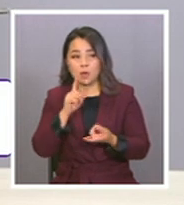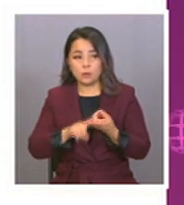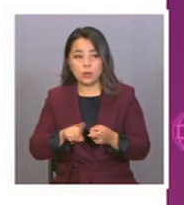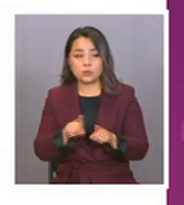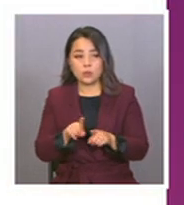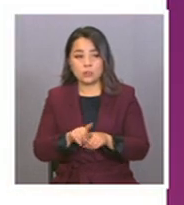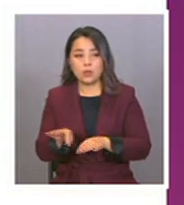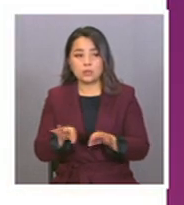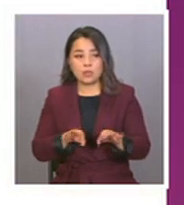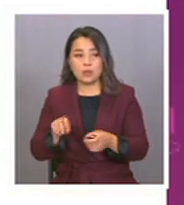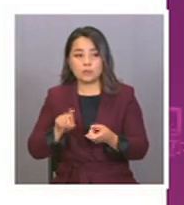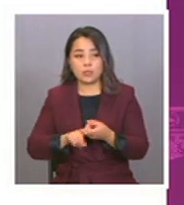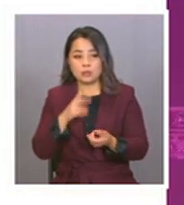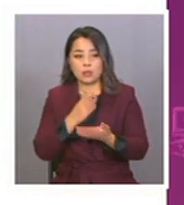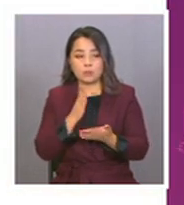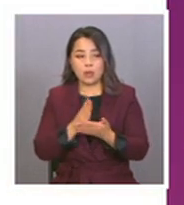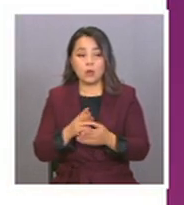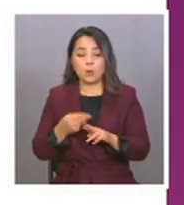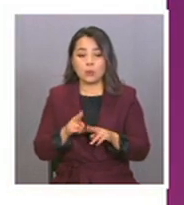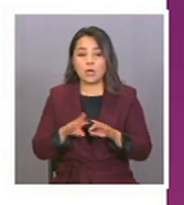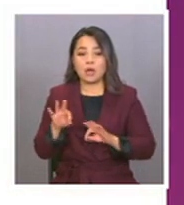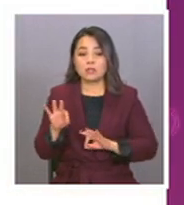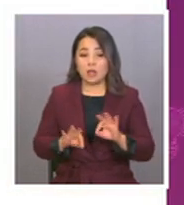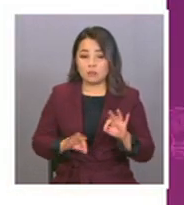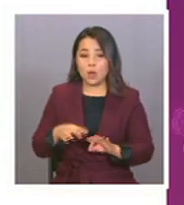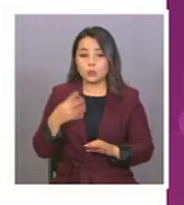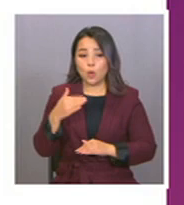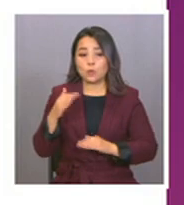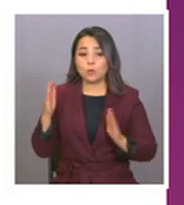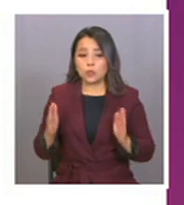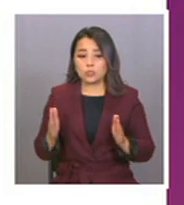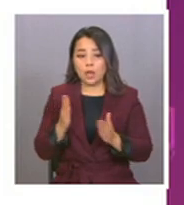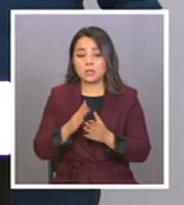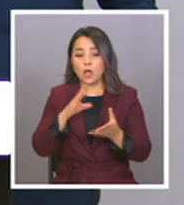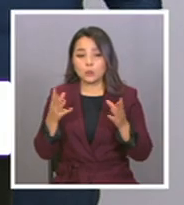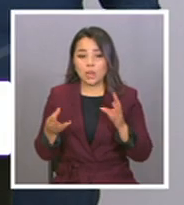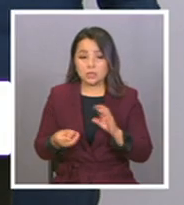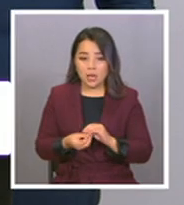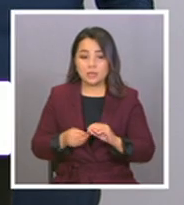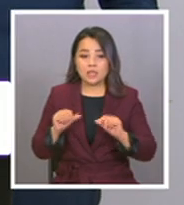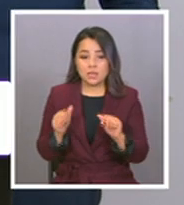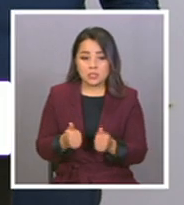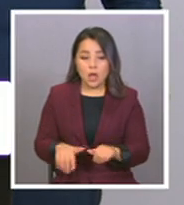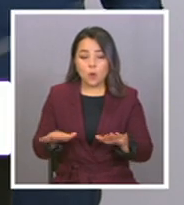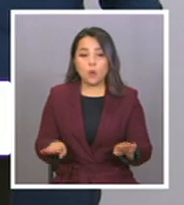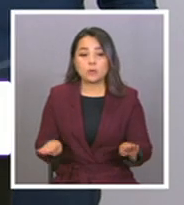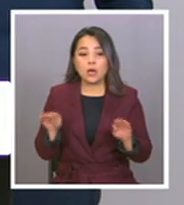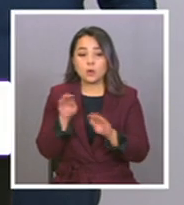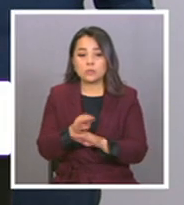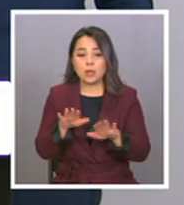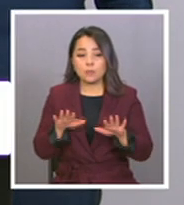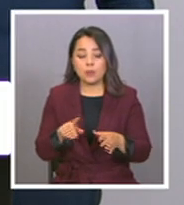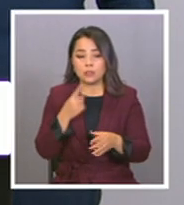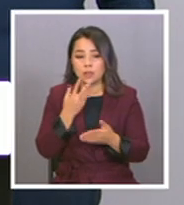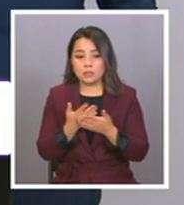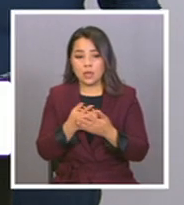графигі. Осы графиктен шыққан 4 бұрыштың ауданы дененің орын ауыстыруының мәніне